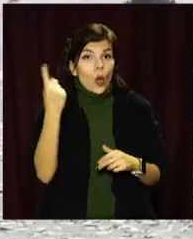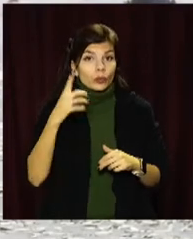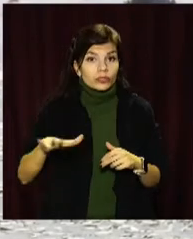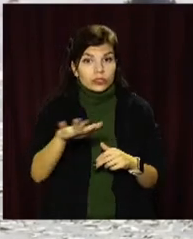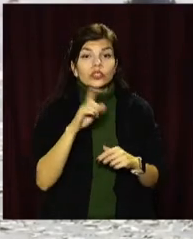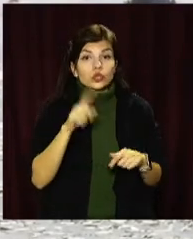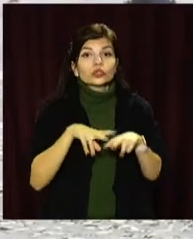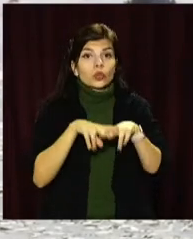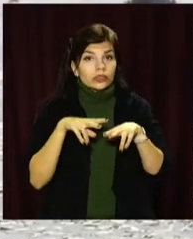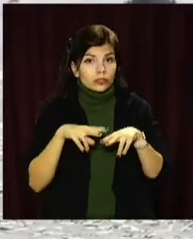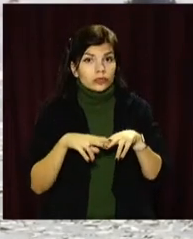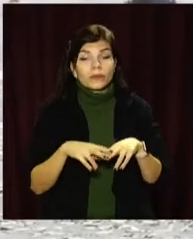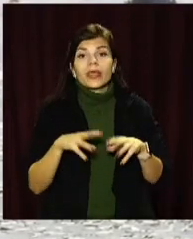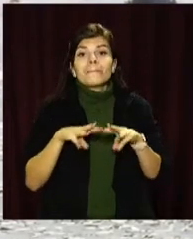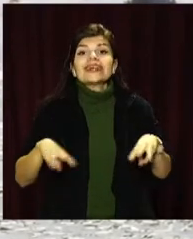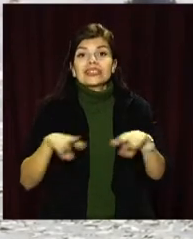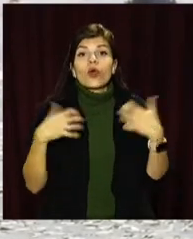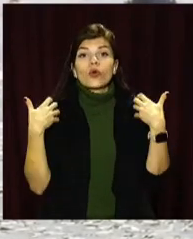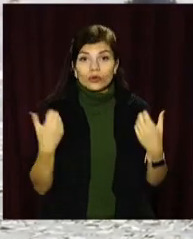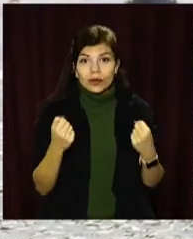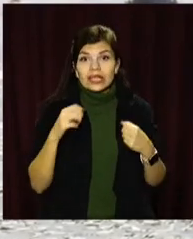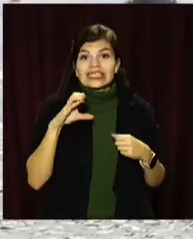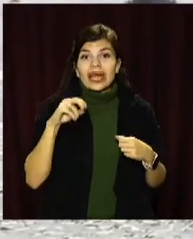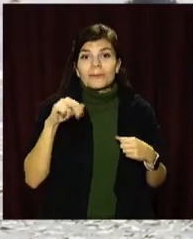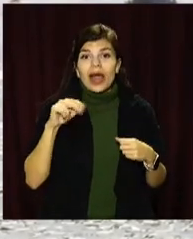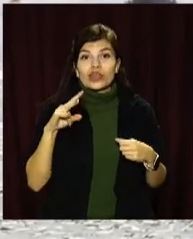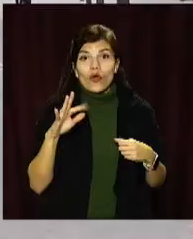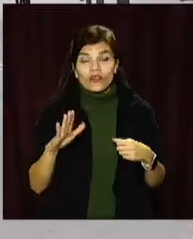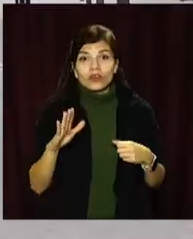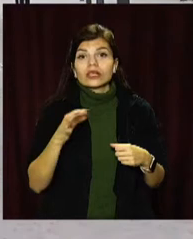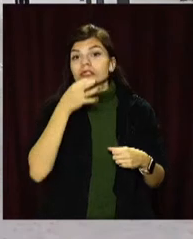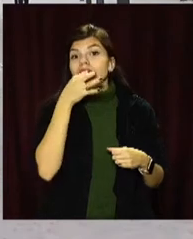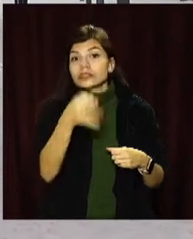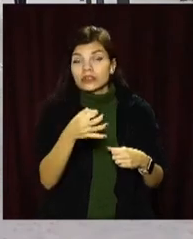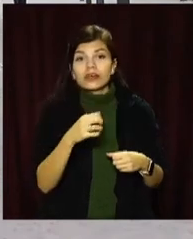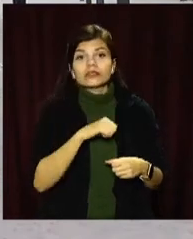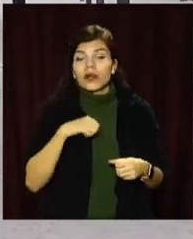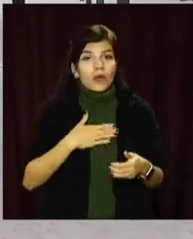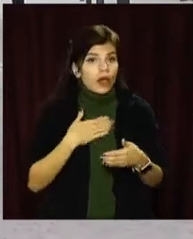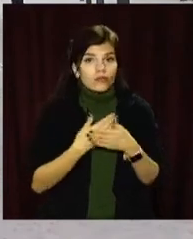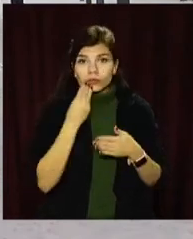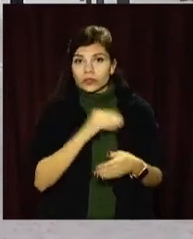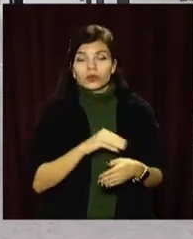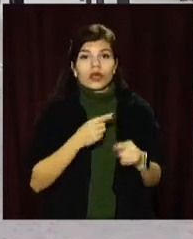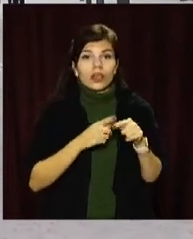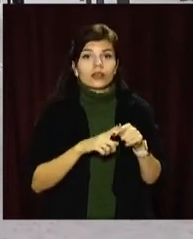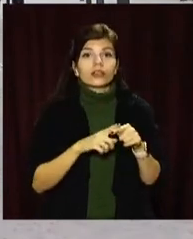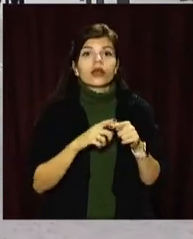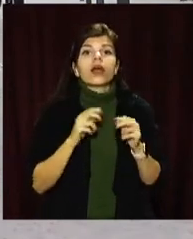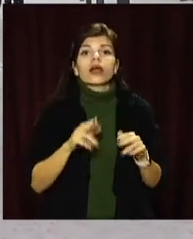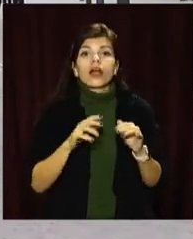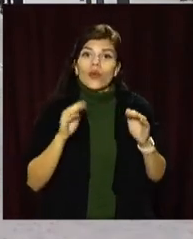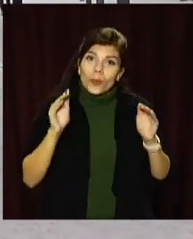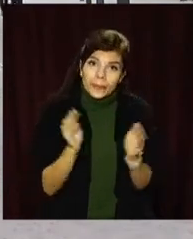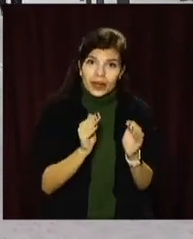та столиці. Міністр охорони здоров'я Максим Степанов заявив, найефективніший спосіб уповільнити